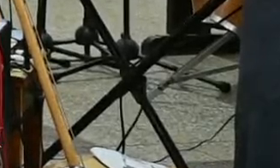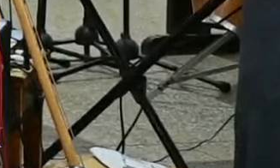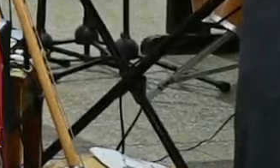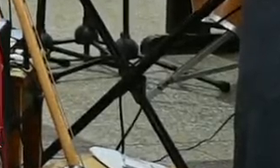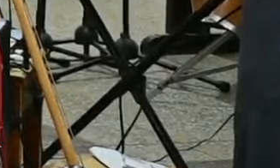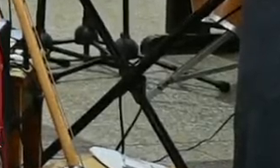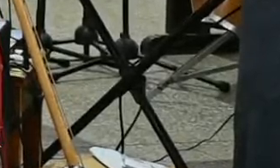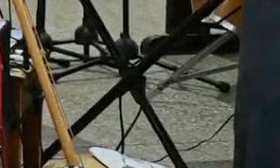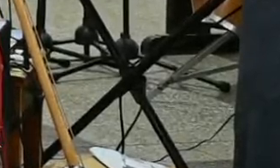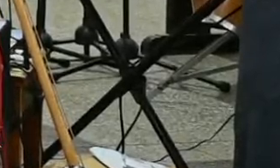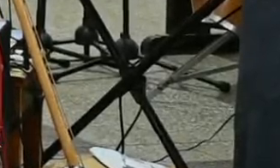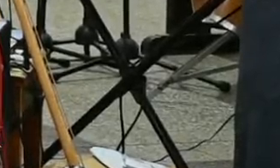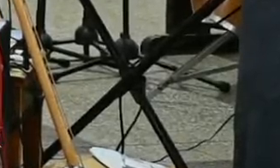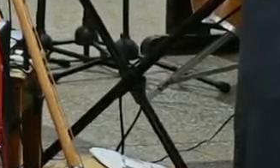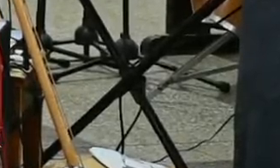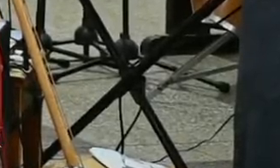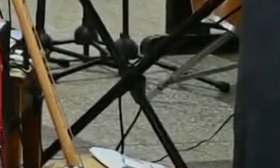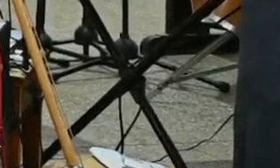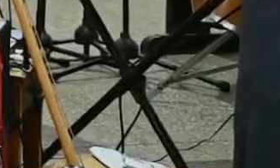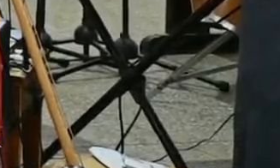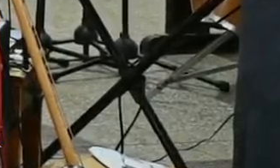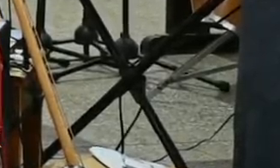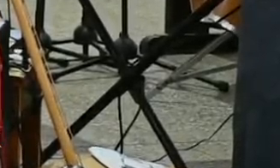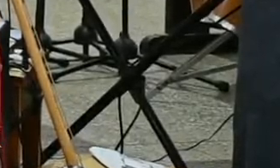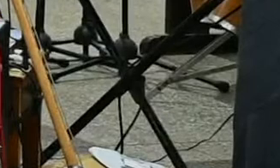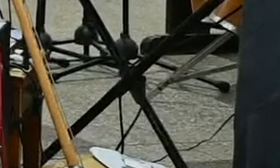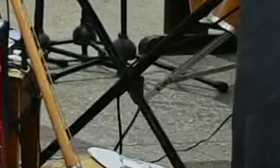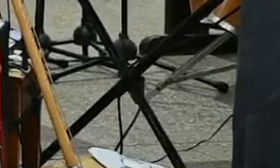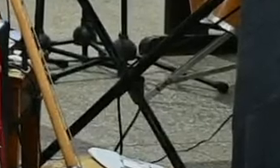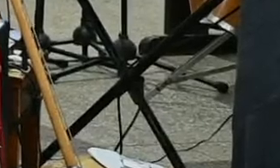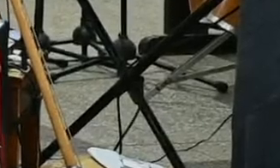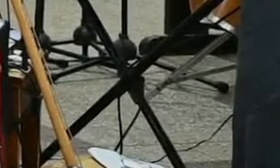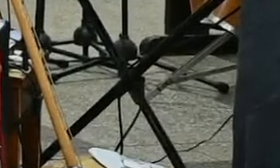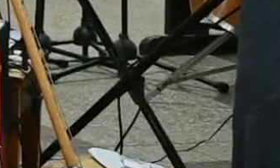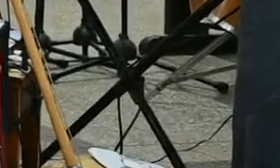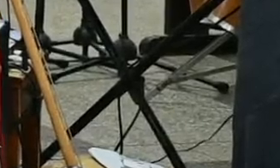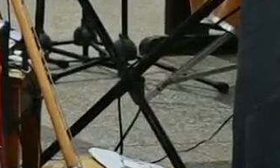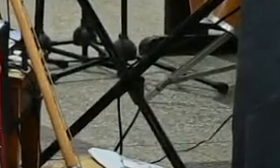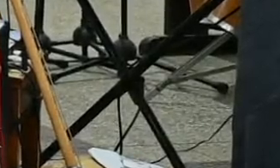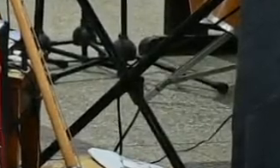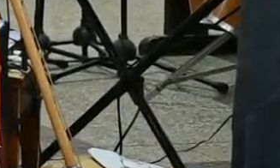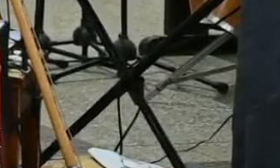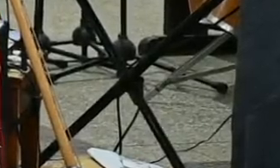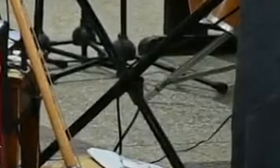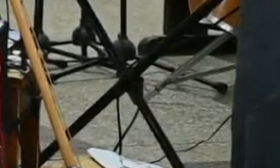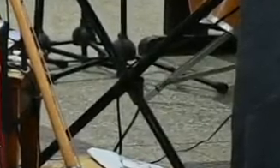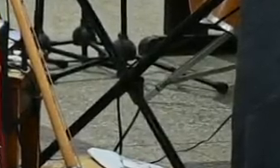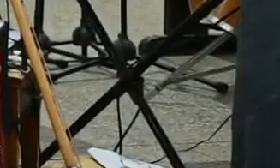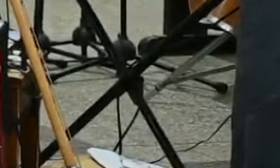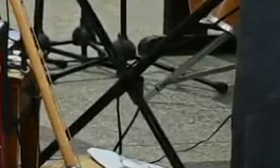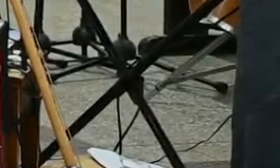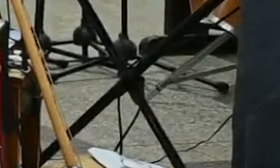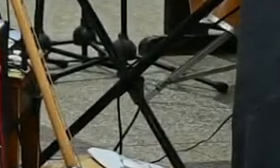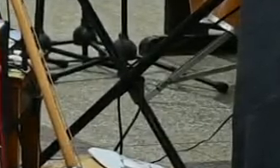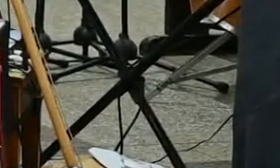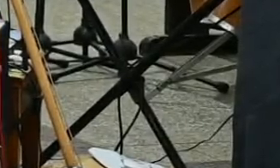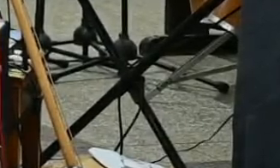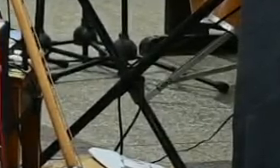katika nyumba ya Baba yetu. Tumwabudu, tumwabudu Mungu